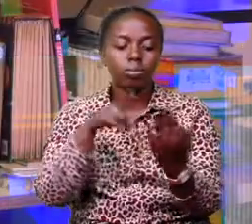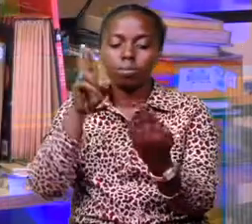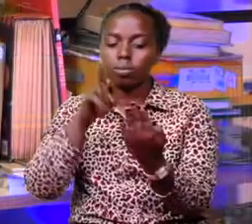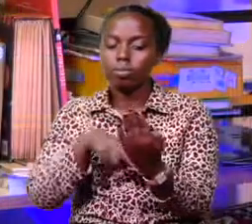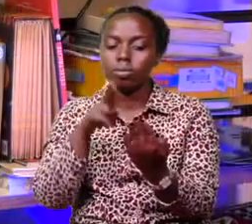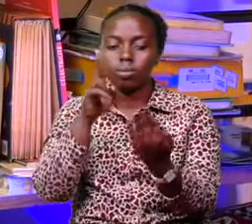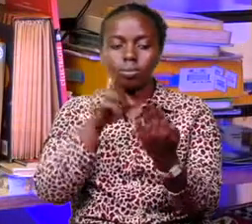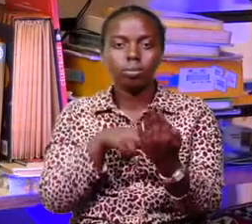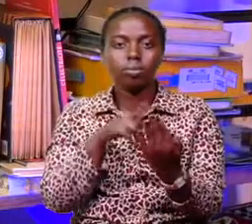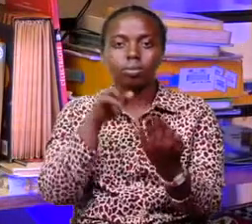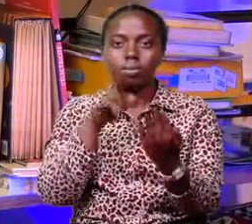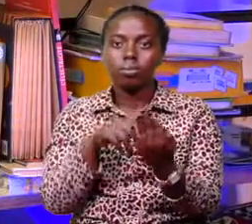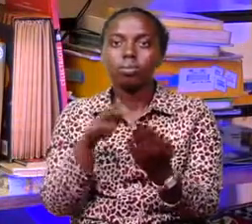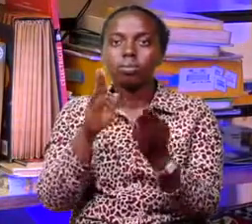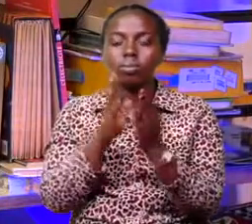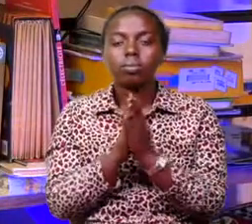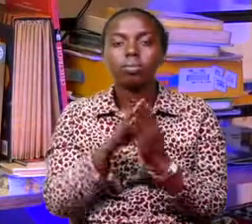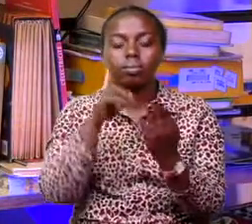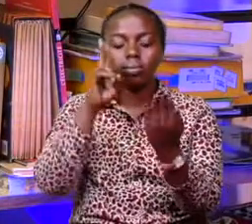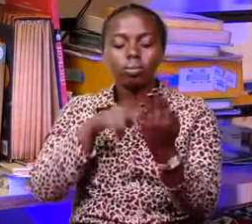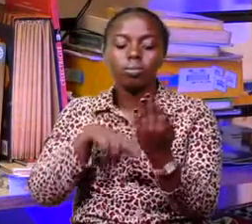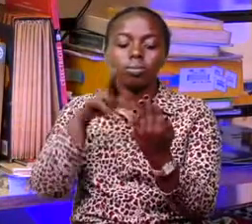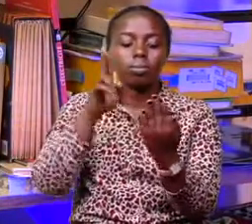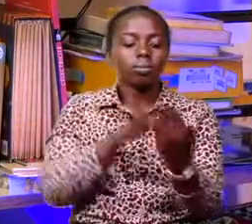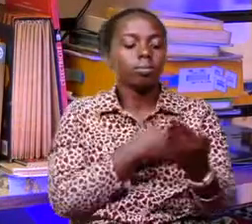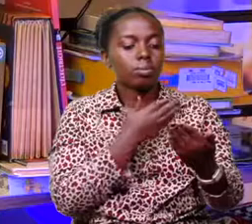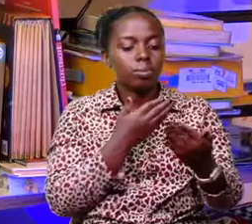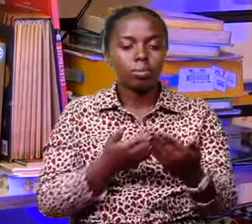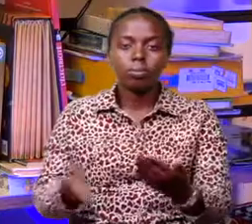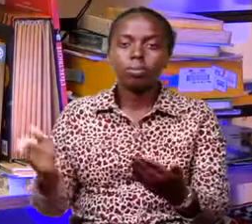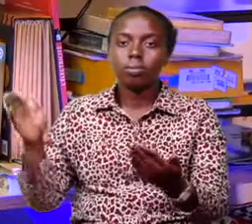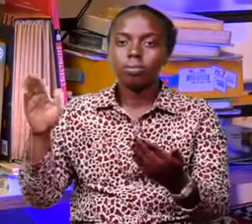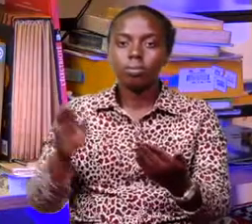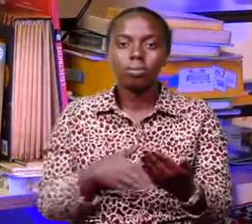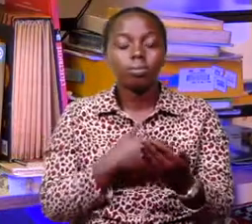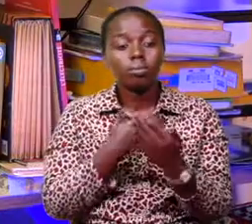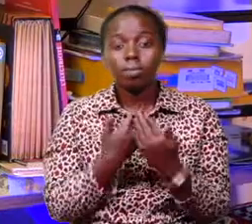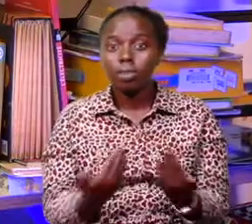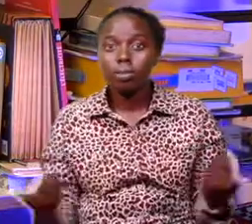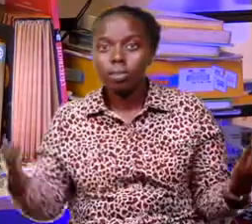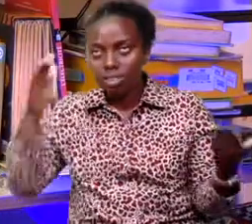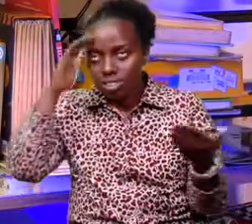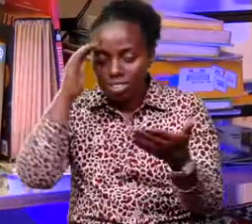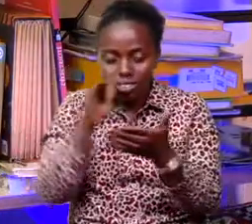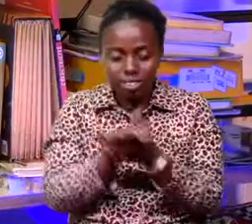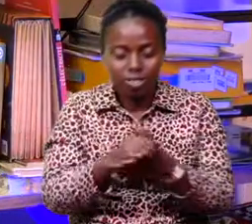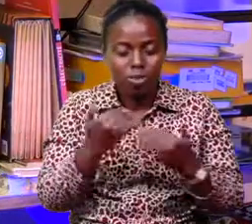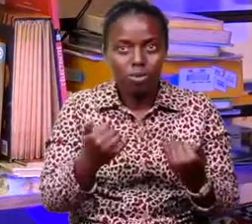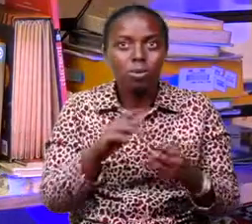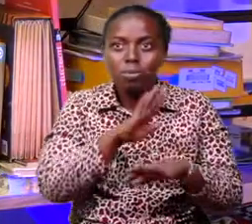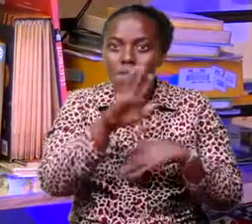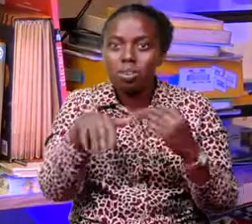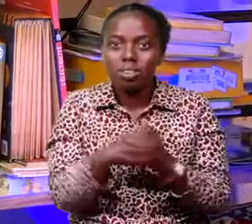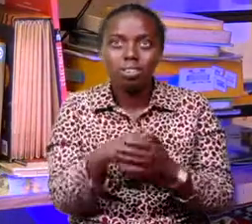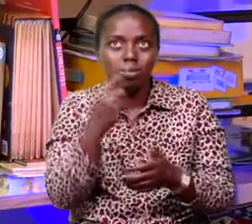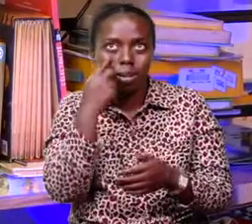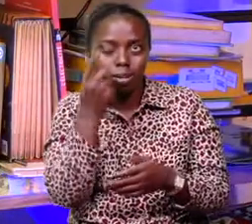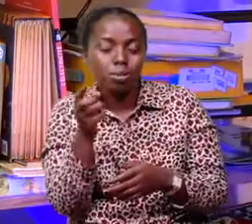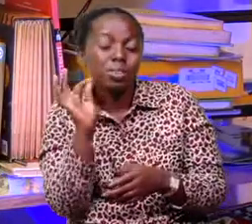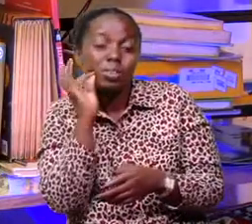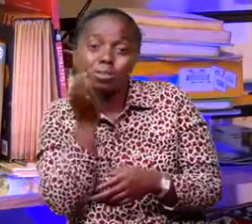Abana ndizera yuko noneho mwese mwabonye ko imbuto ibirayi iki buri bintu byose tuba dufite mu rugo biba